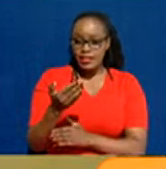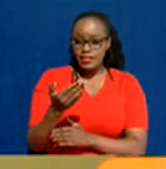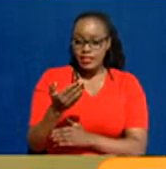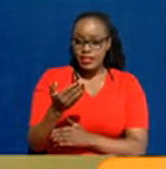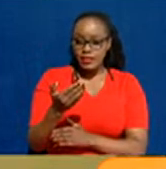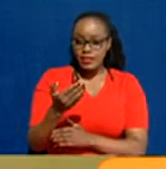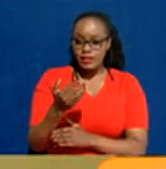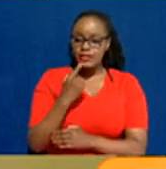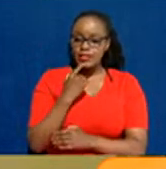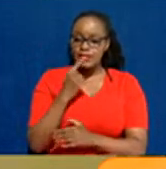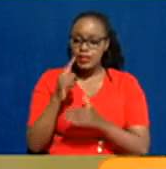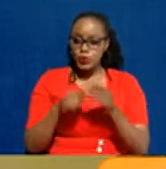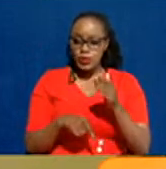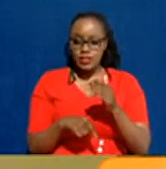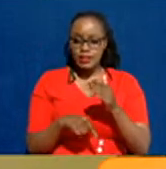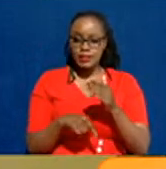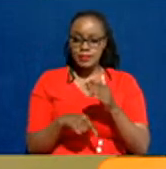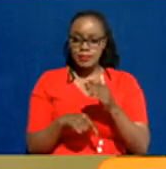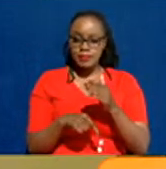He said,